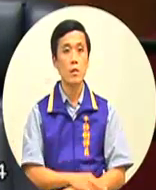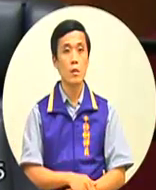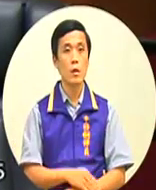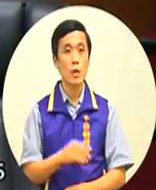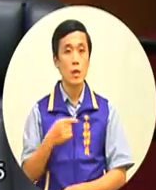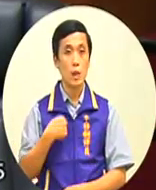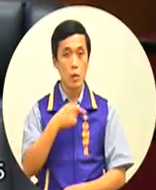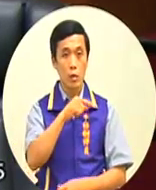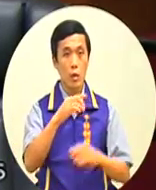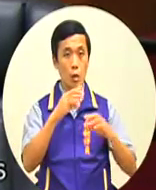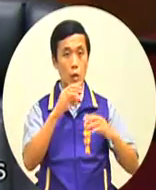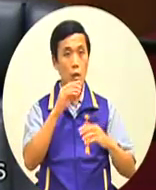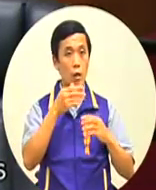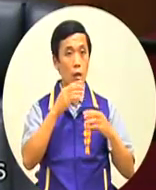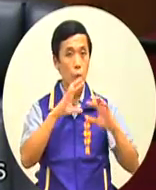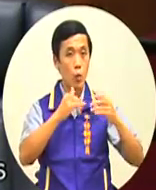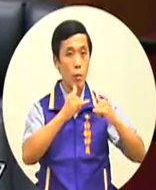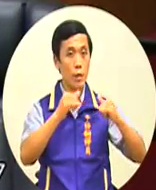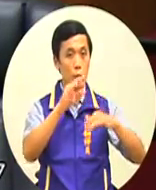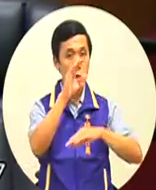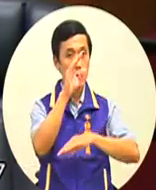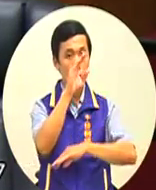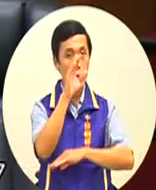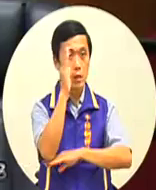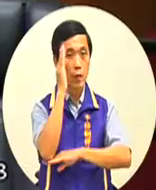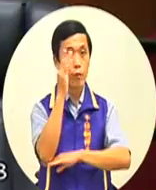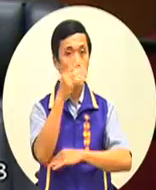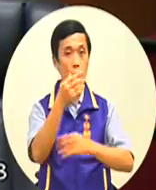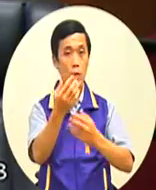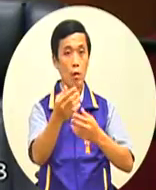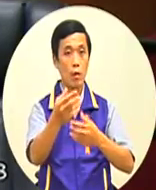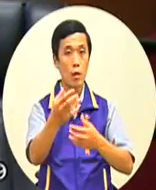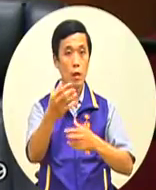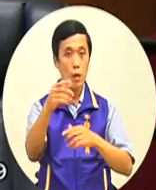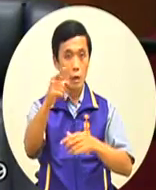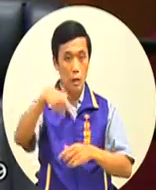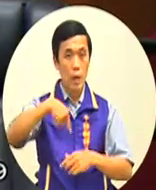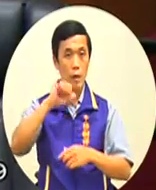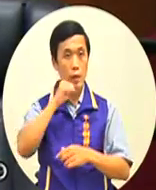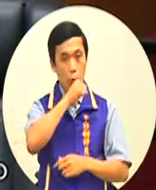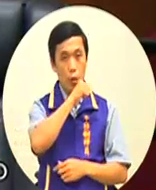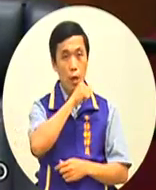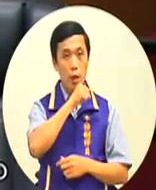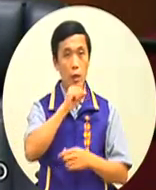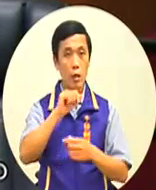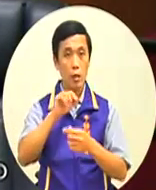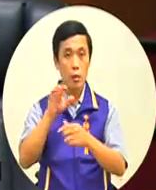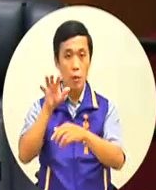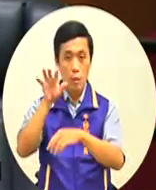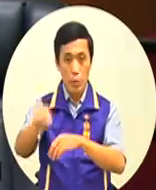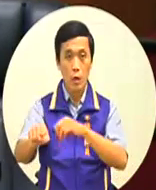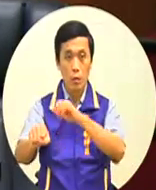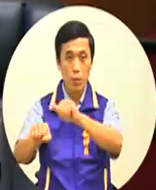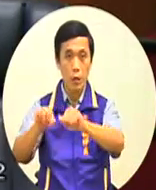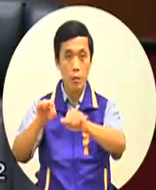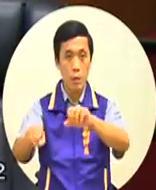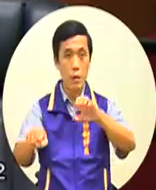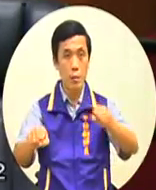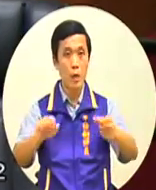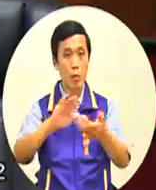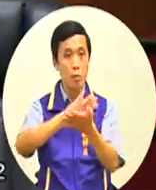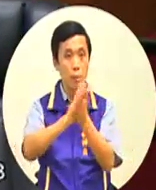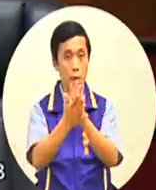们国民政府进来以后，竟然是强占 变为林务局辖管的这个土